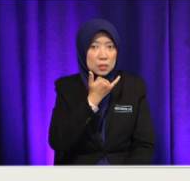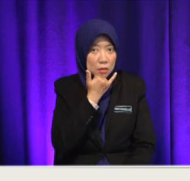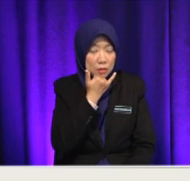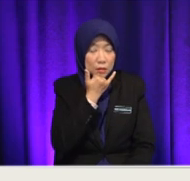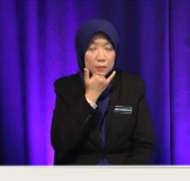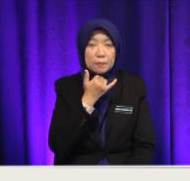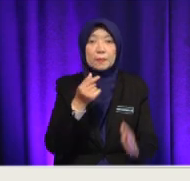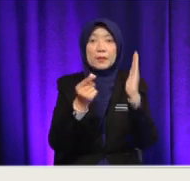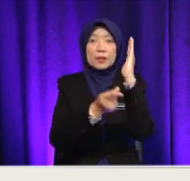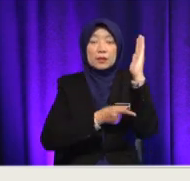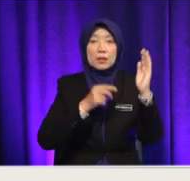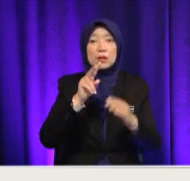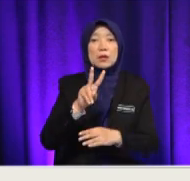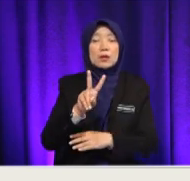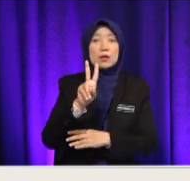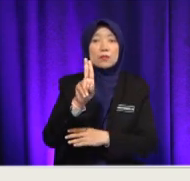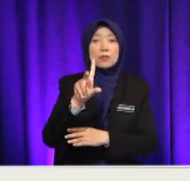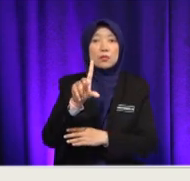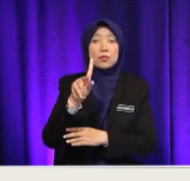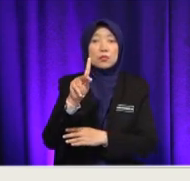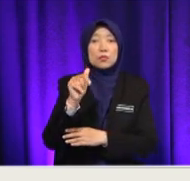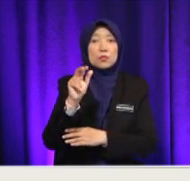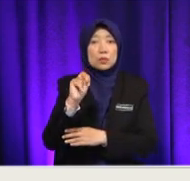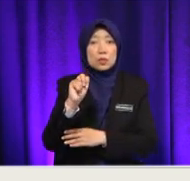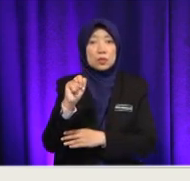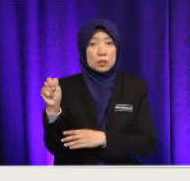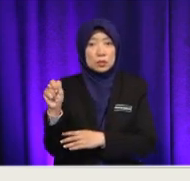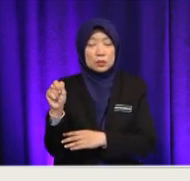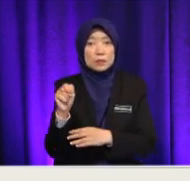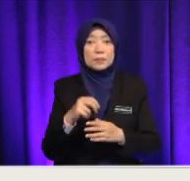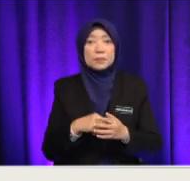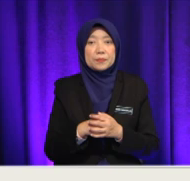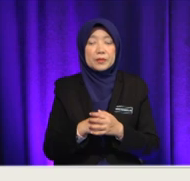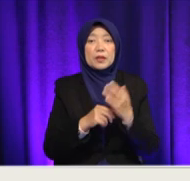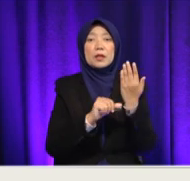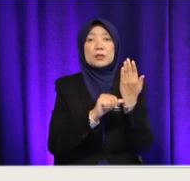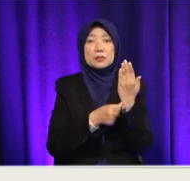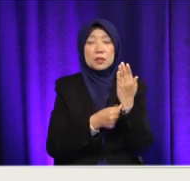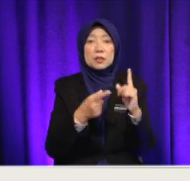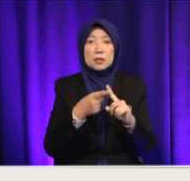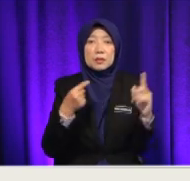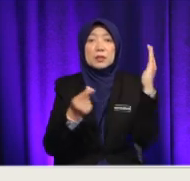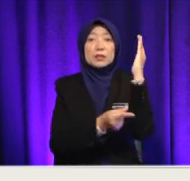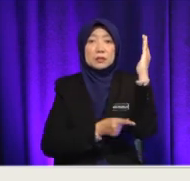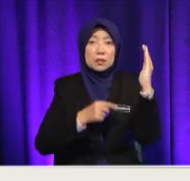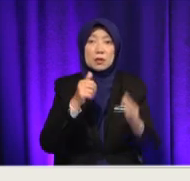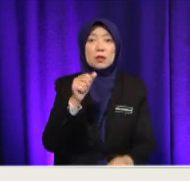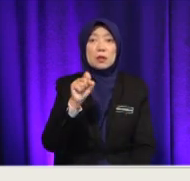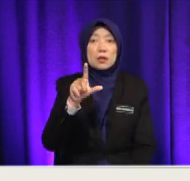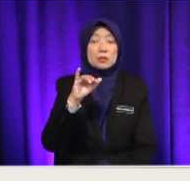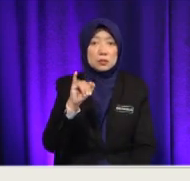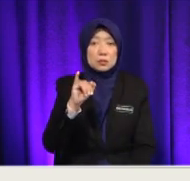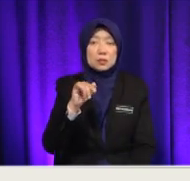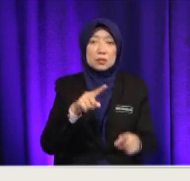tubulkan ni datangnya daripada mana. Asalnya getah tubulkan ini asalnya adalah daripada getah asli. Okey.